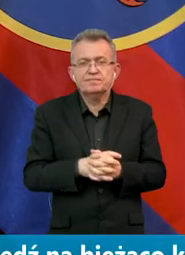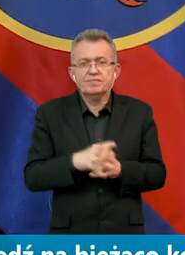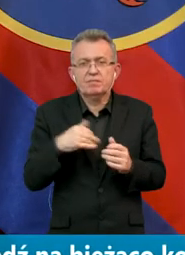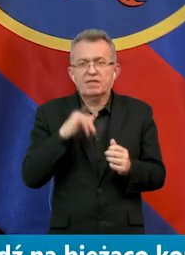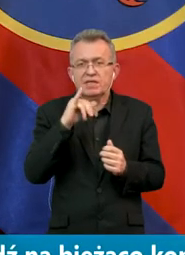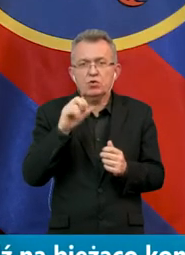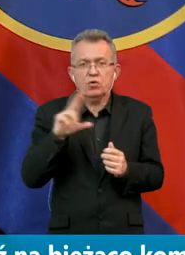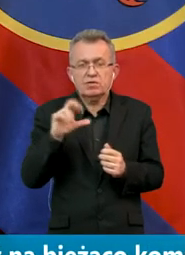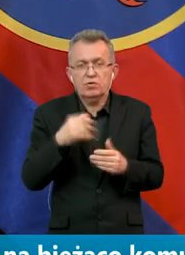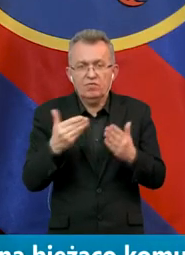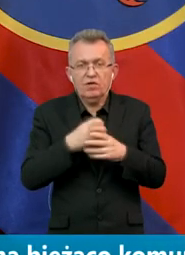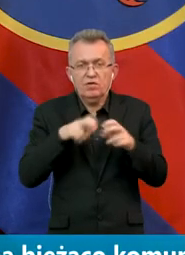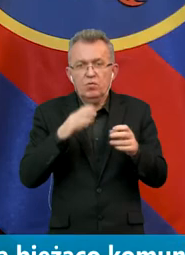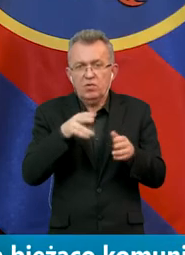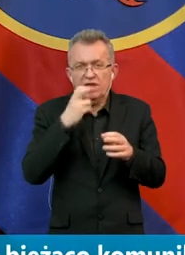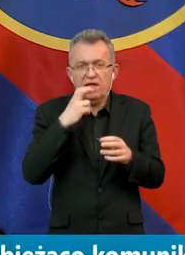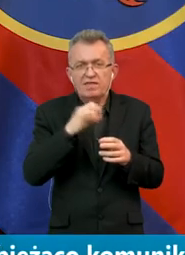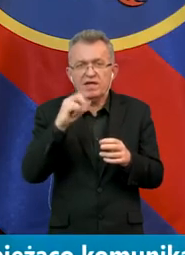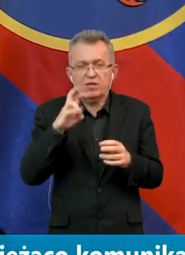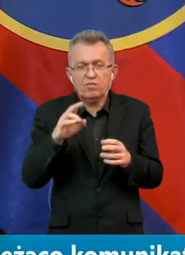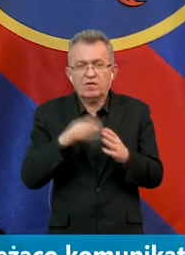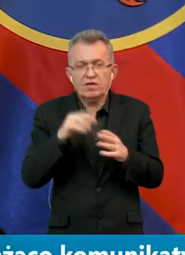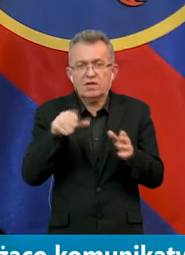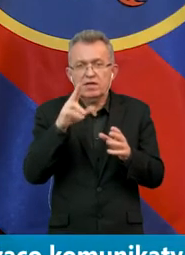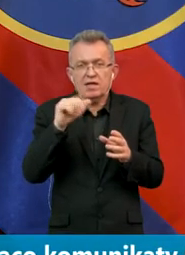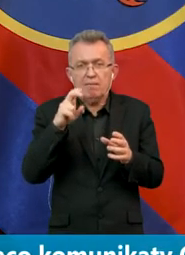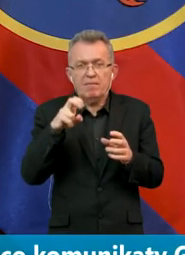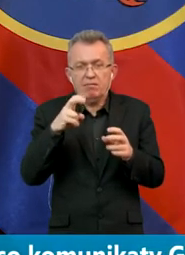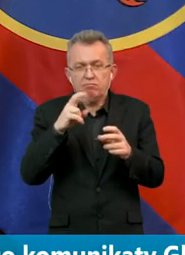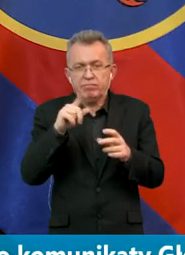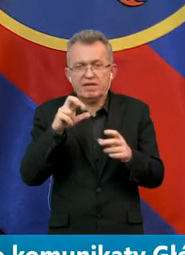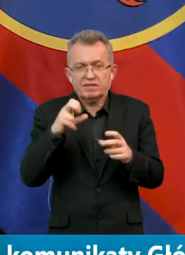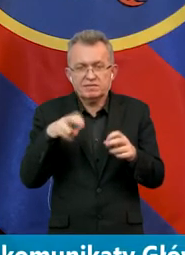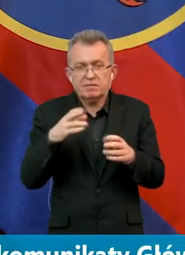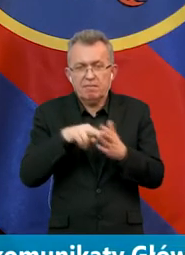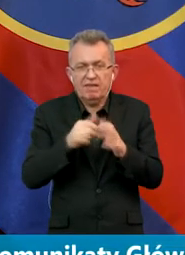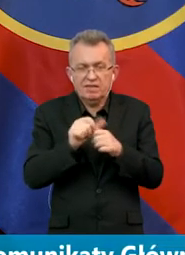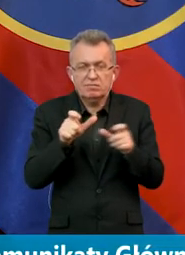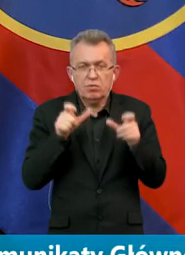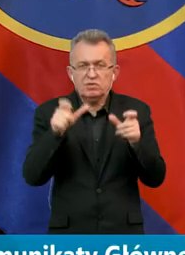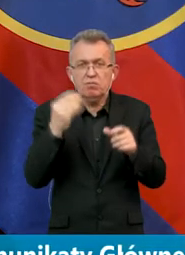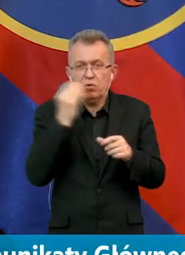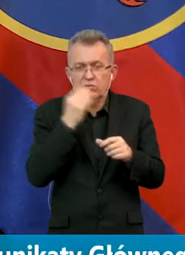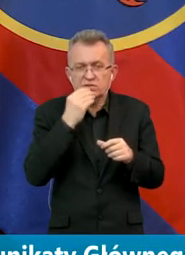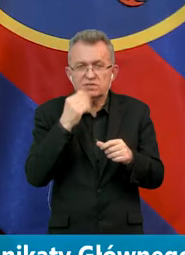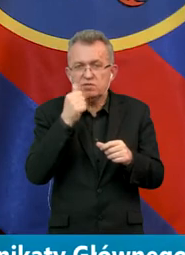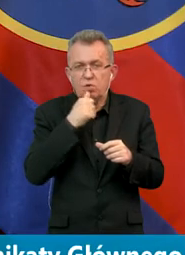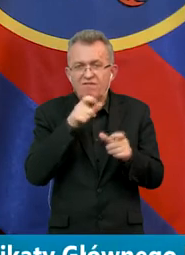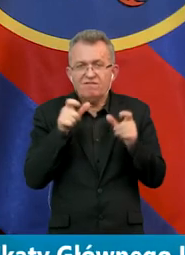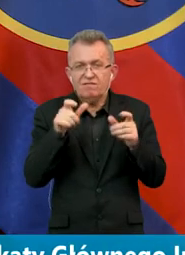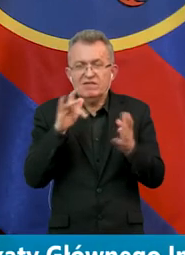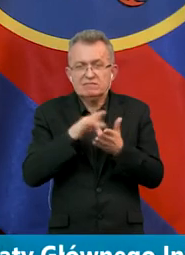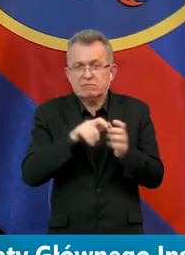Igor, czy wraz z przebudową energetyków i rozpoczęciem prac na Kępie Parnickiej planowany jest most między Pomorzanami a Wyspą Zieloną, by poluzować